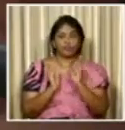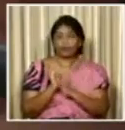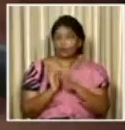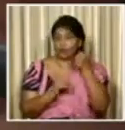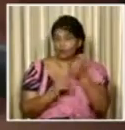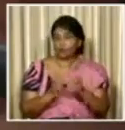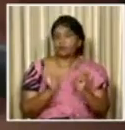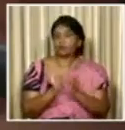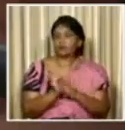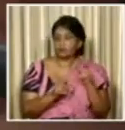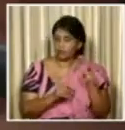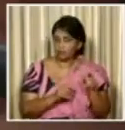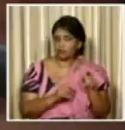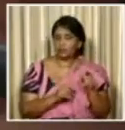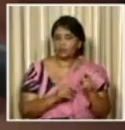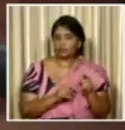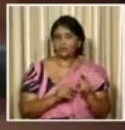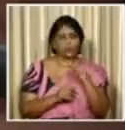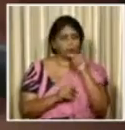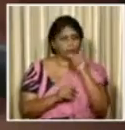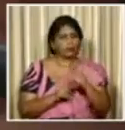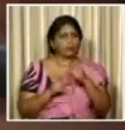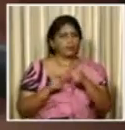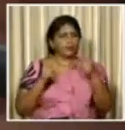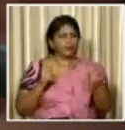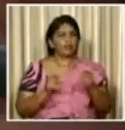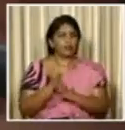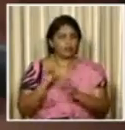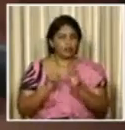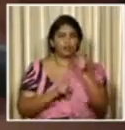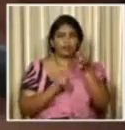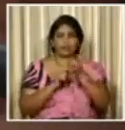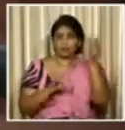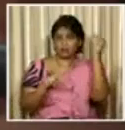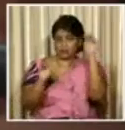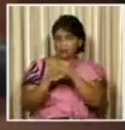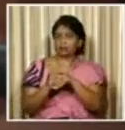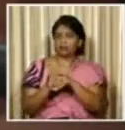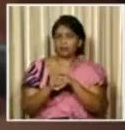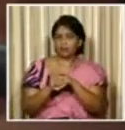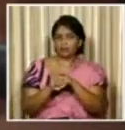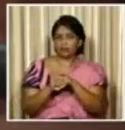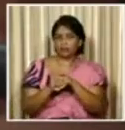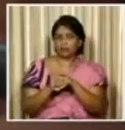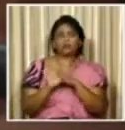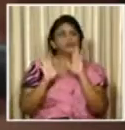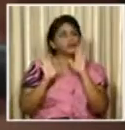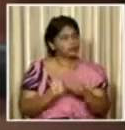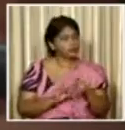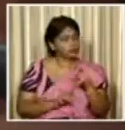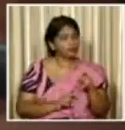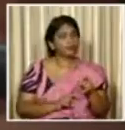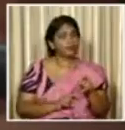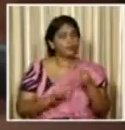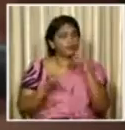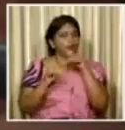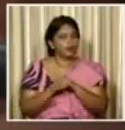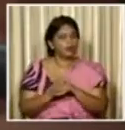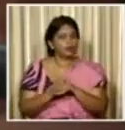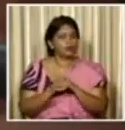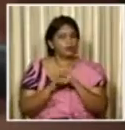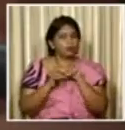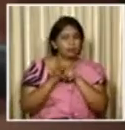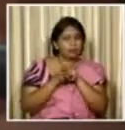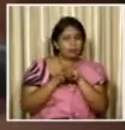කාර්ය සභාව. ඉතා පැහැදිලිව තියෙන විපක්ෂ මන්ත්‍රී සභාපති ධූරය දැරිය යුතුයි කියන. හැබැයි ඒක ඇතුලේ තියෙන කුඩා